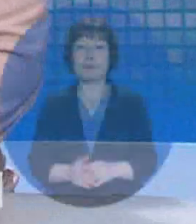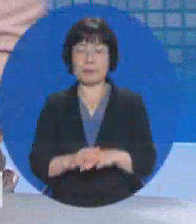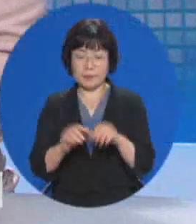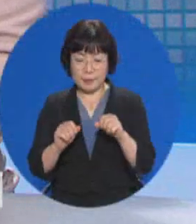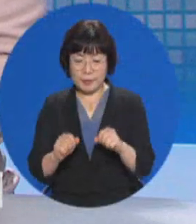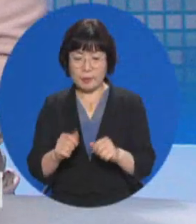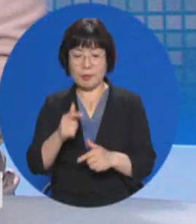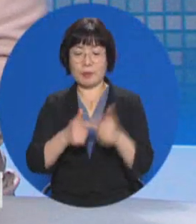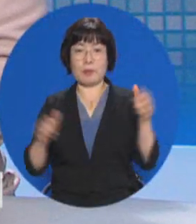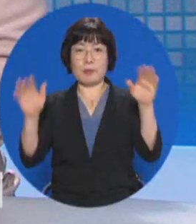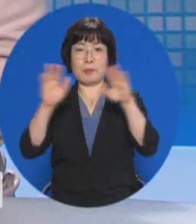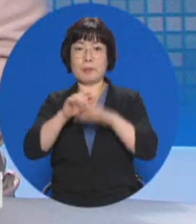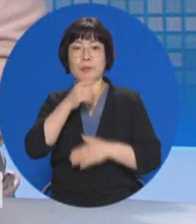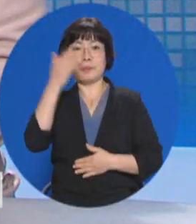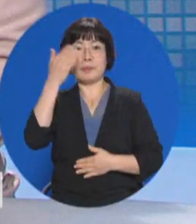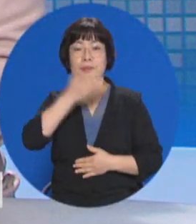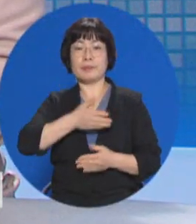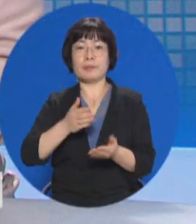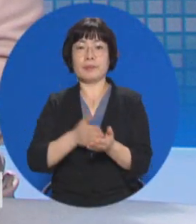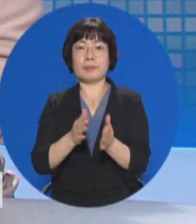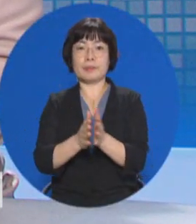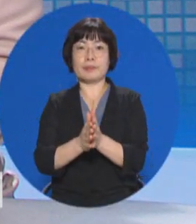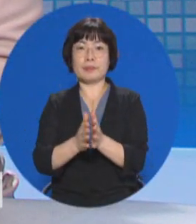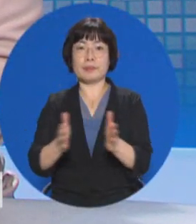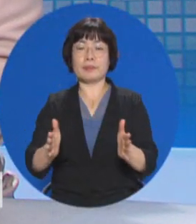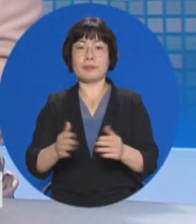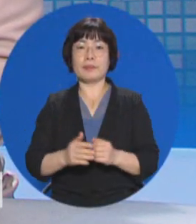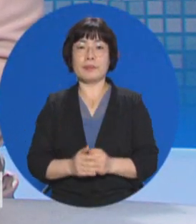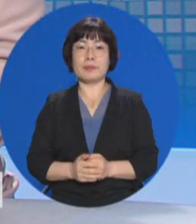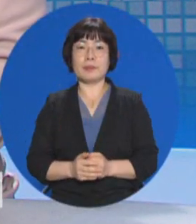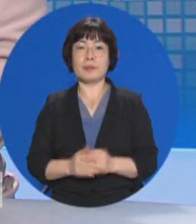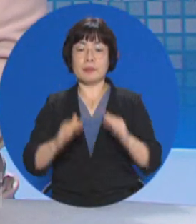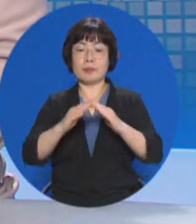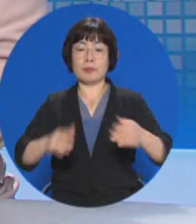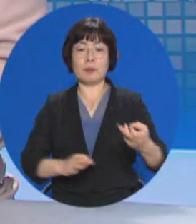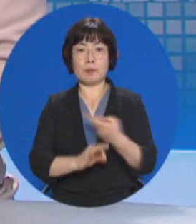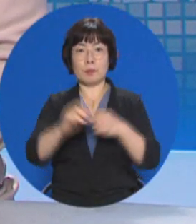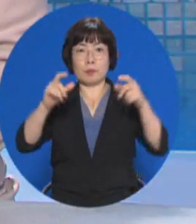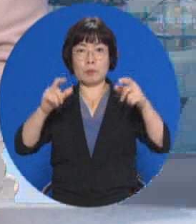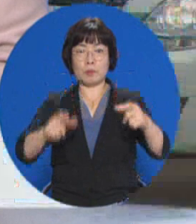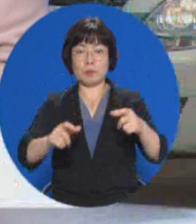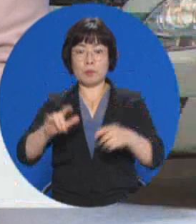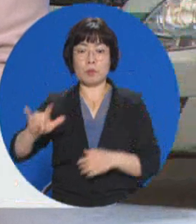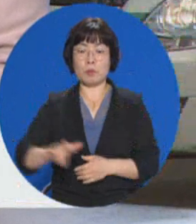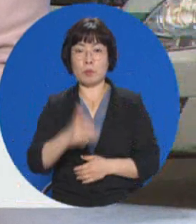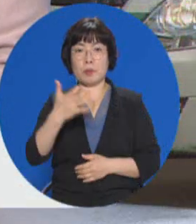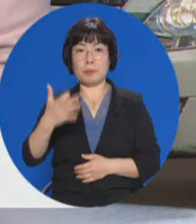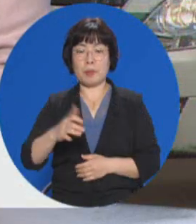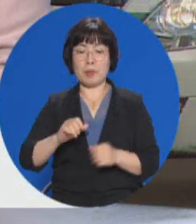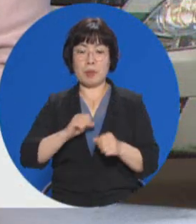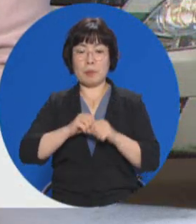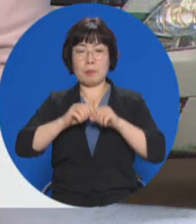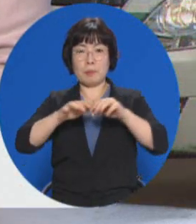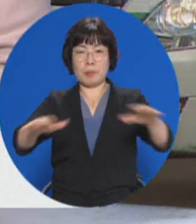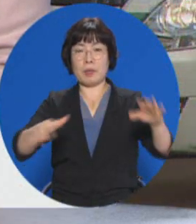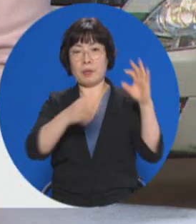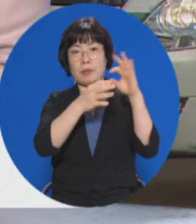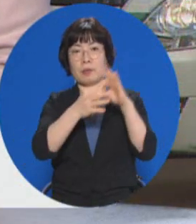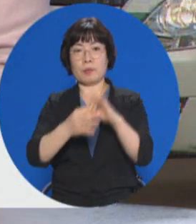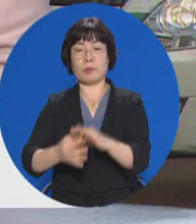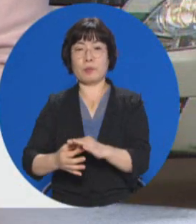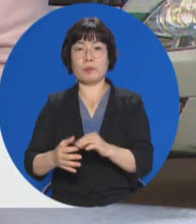여러분 안녕하십니까. 목요일 저녁 여수 MBC 뉴스데스크 시작합니다. 전남 동부 지역의 코로나19 확산세가 연일 이어지고